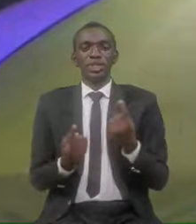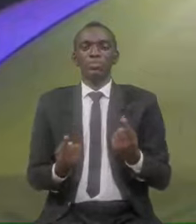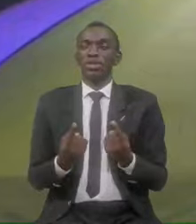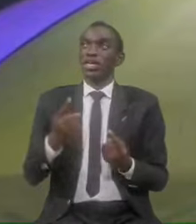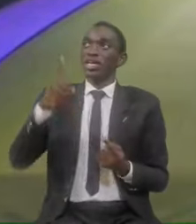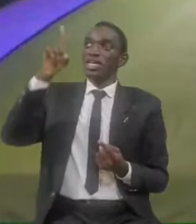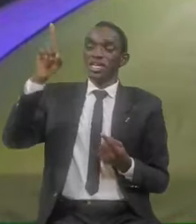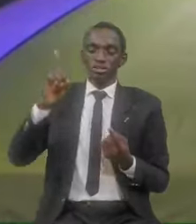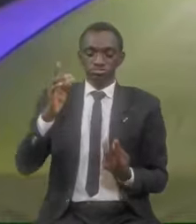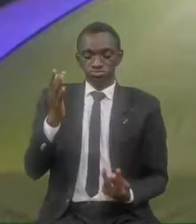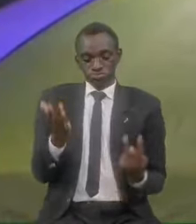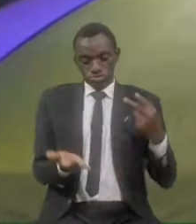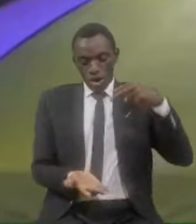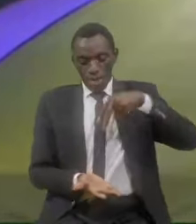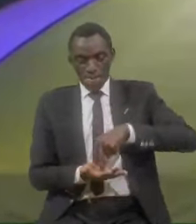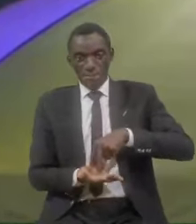du tombeau.